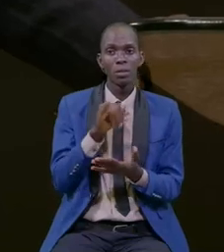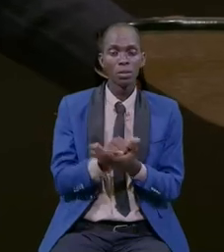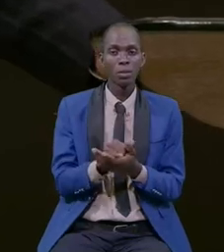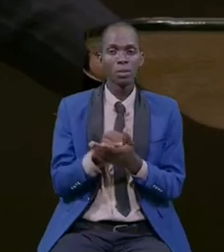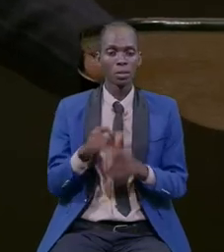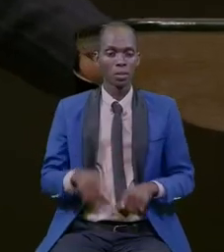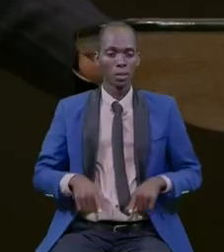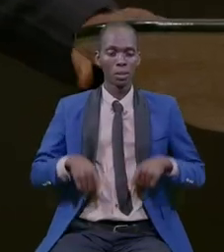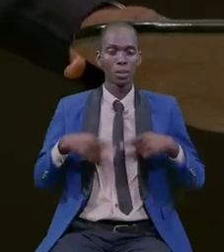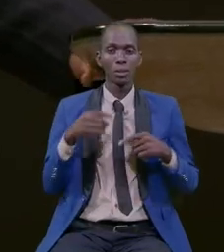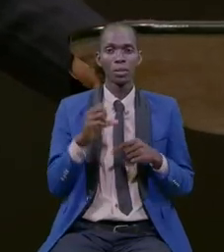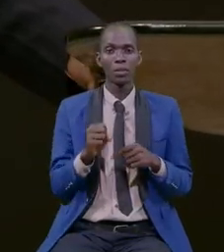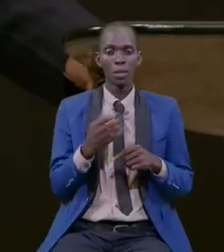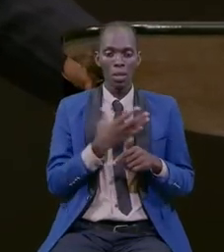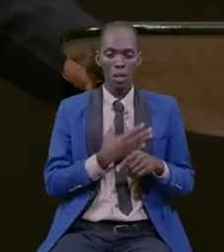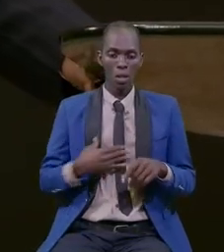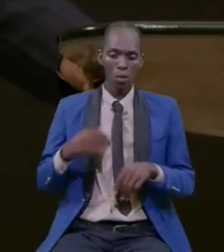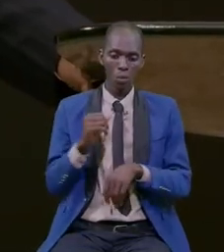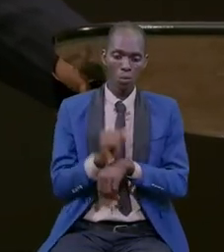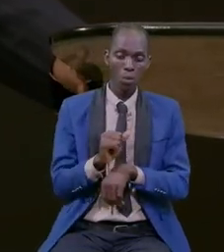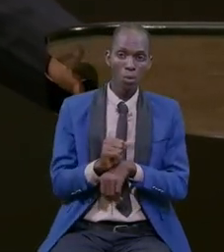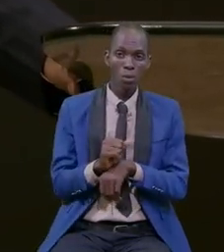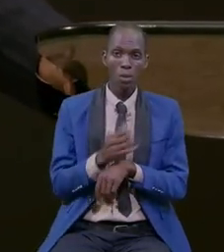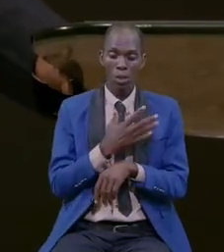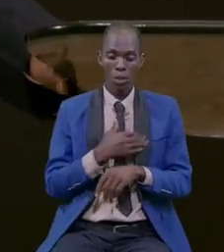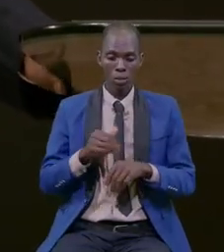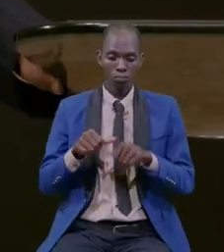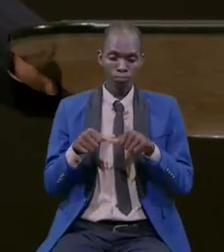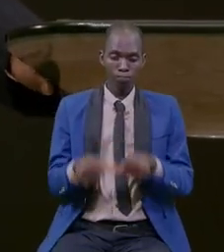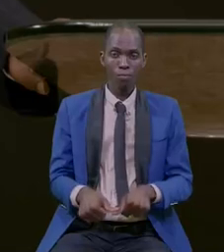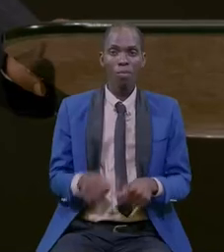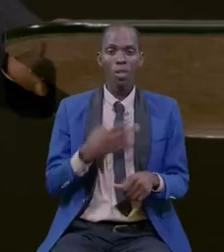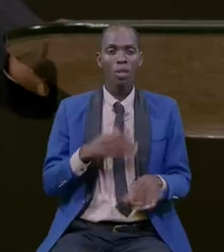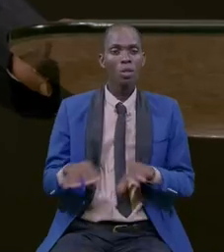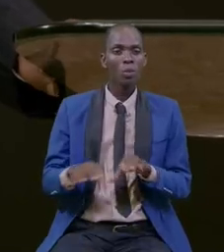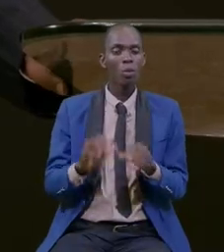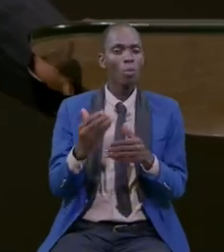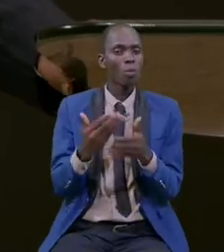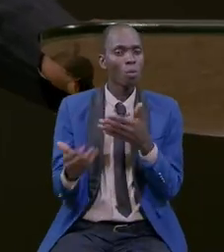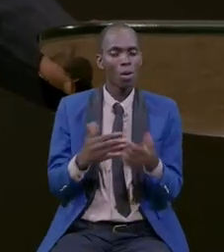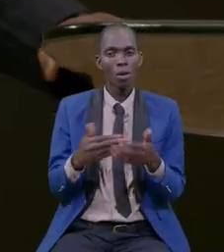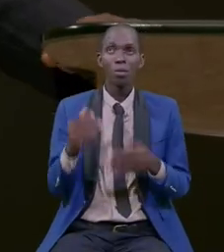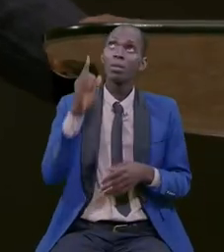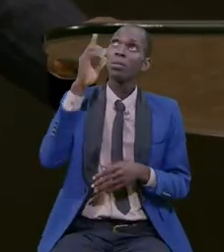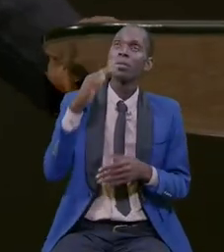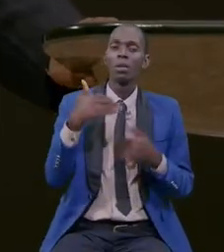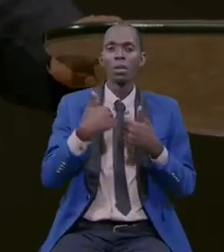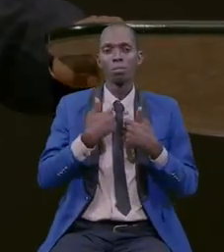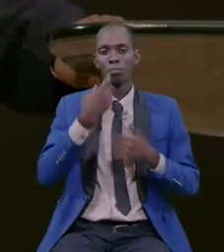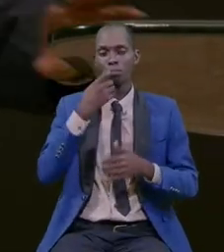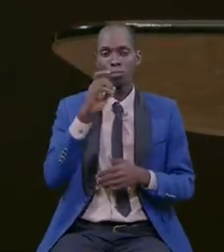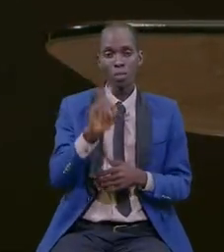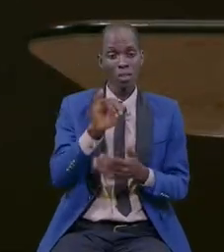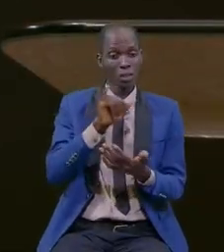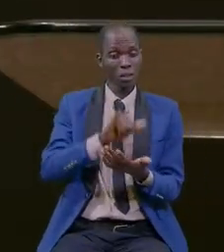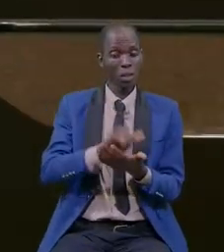qui vit et qui œuvre et qui vit et qui reste et qui s'assoit sur tout ce que Dieu a